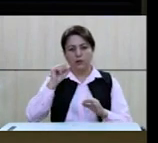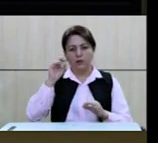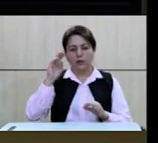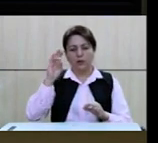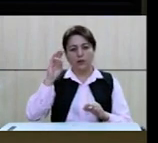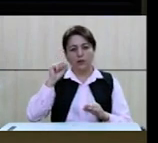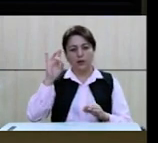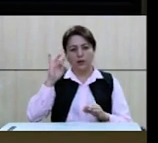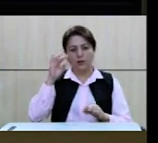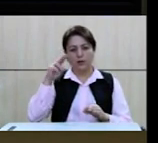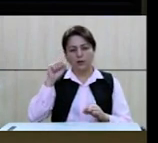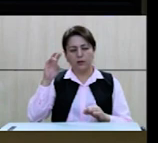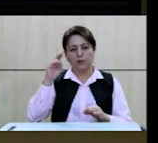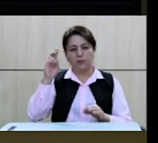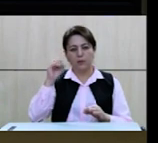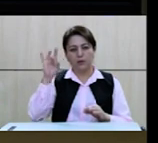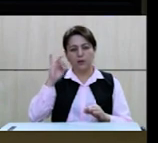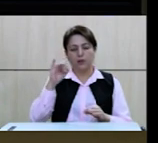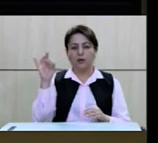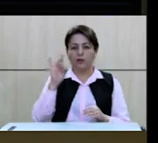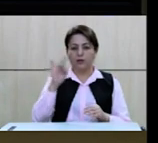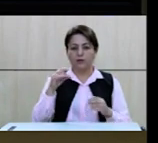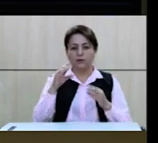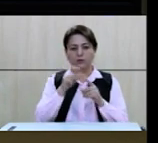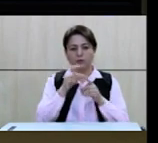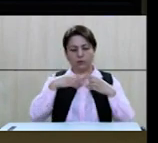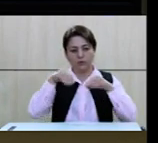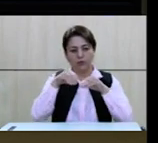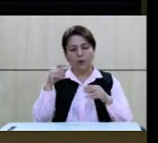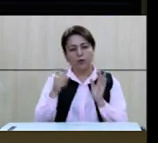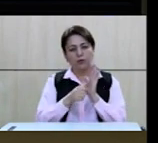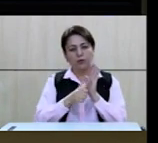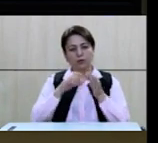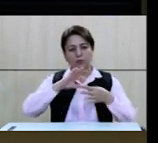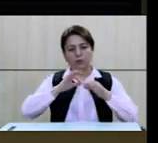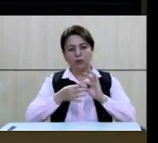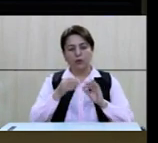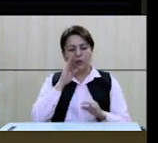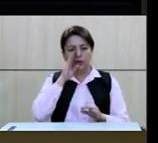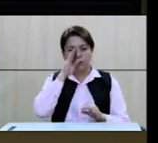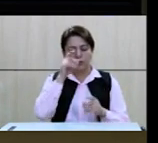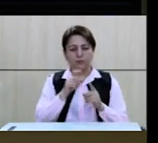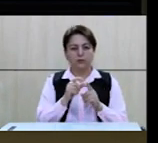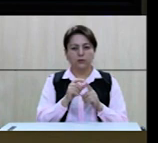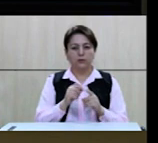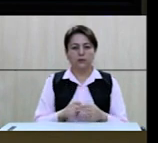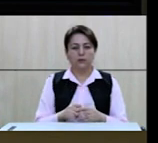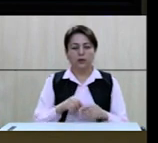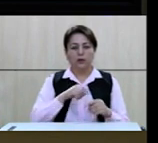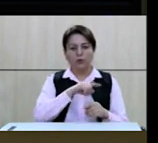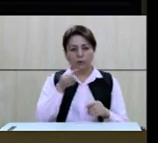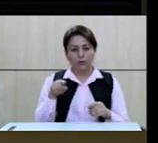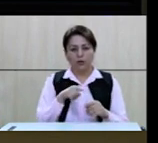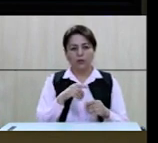beri so'zi ravish so'z turkumi va 6-chi gapimizda ertalab so'zi. Keling,